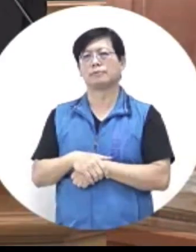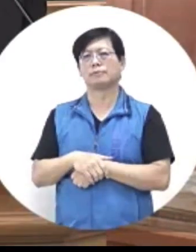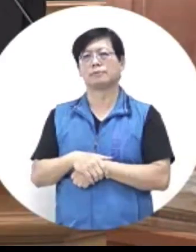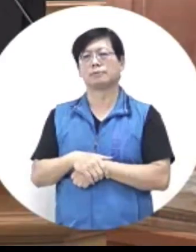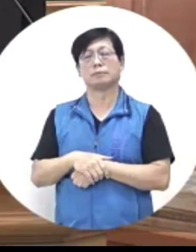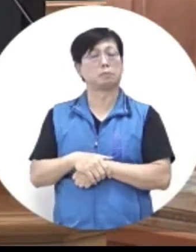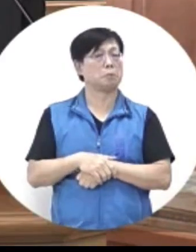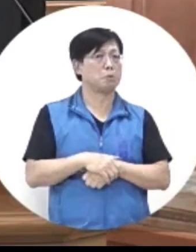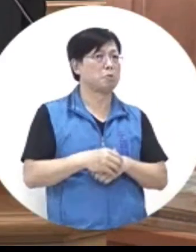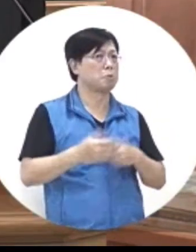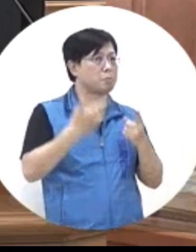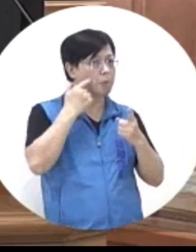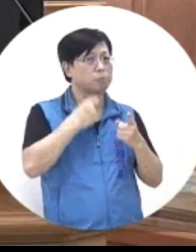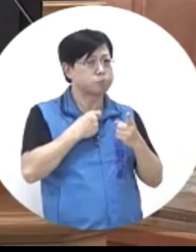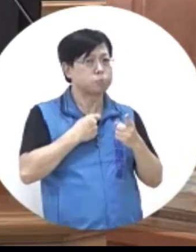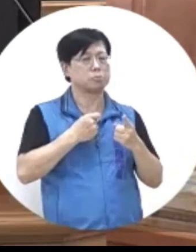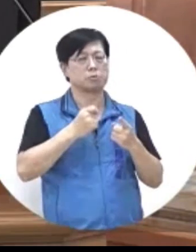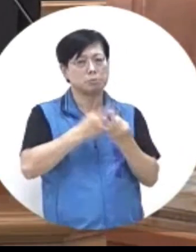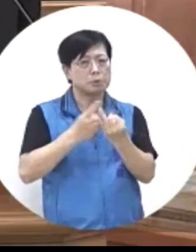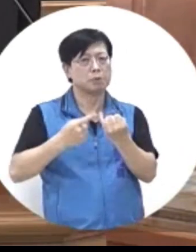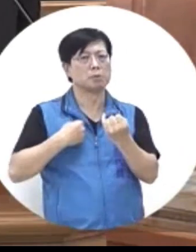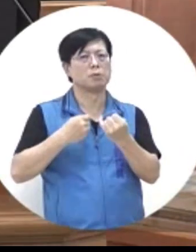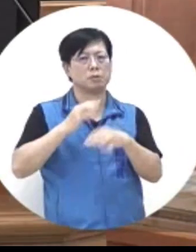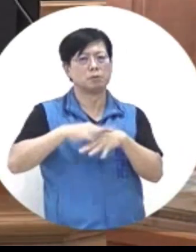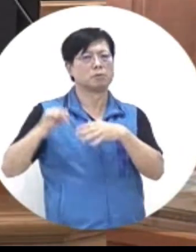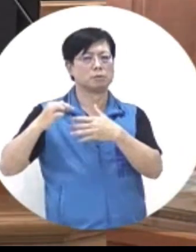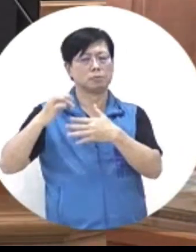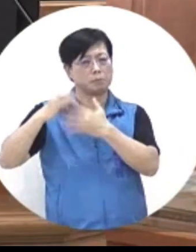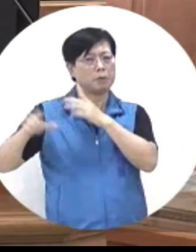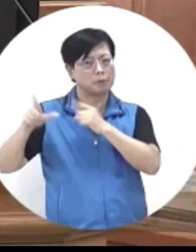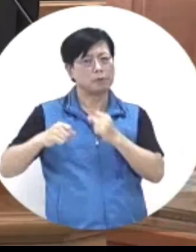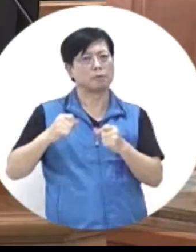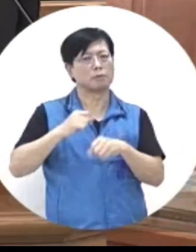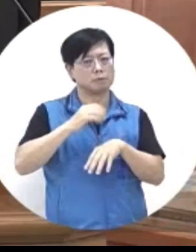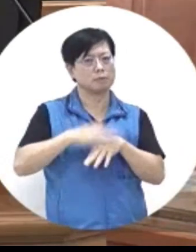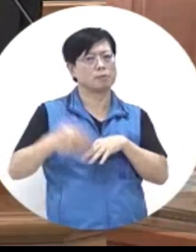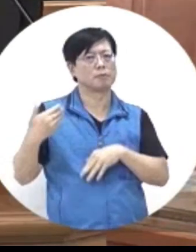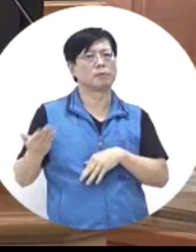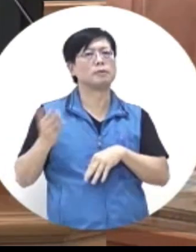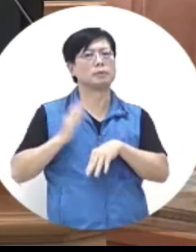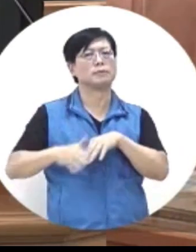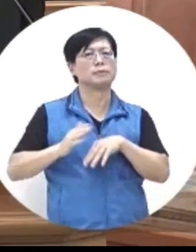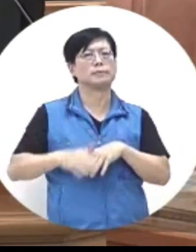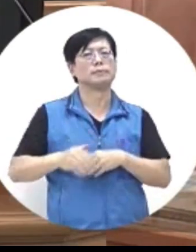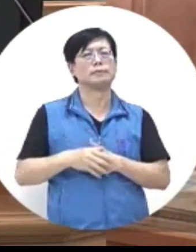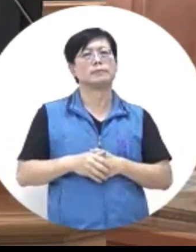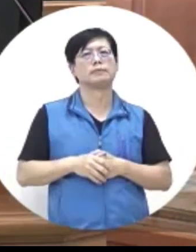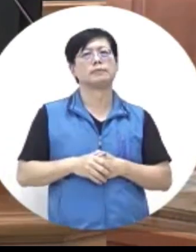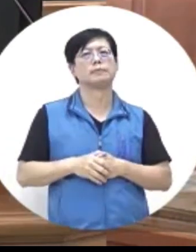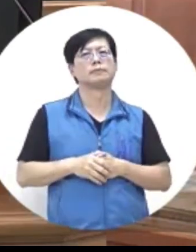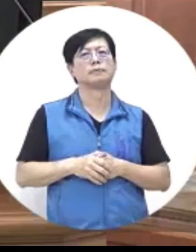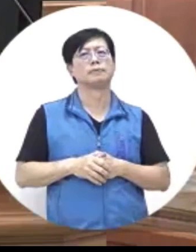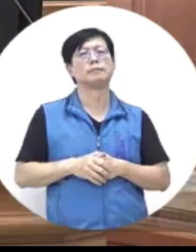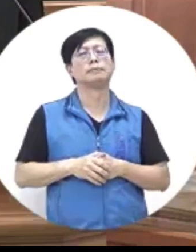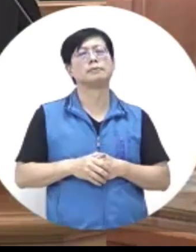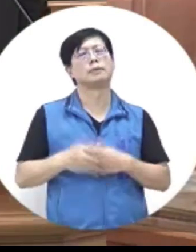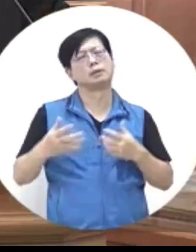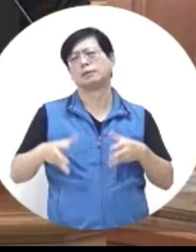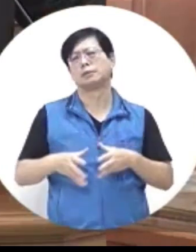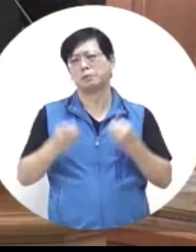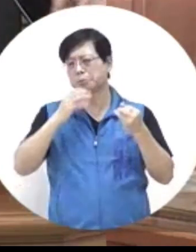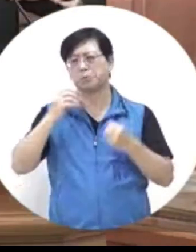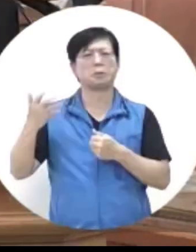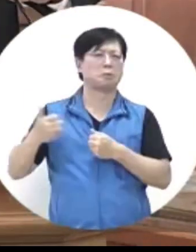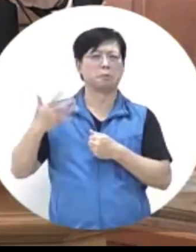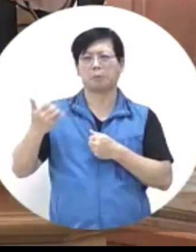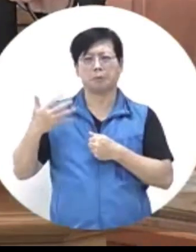包括家属所提出的要求，我们在相关的规定底下， 这个 要 求会提供给他。 这是言外交辞令不用那么多了。 没有什么外